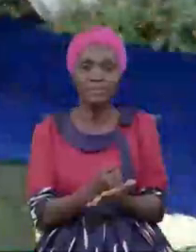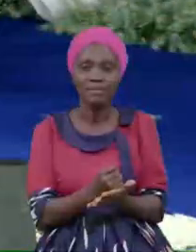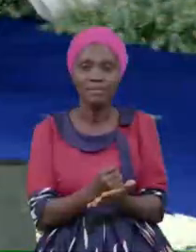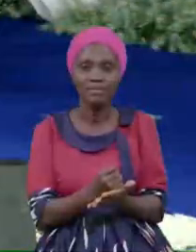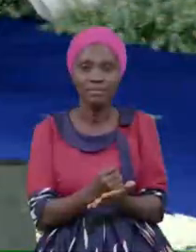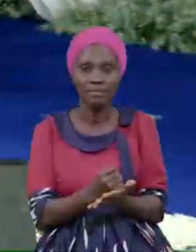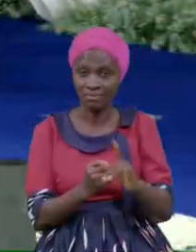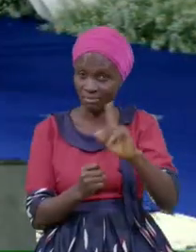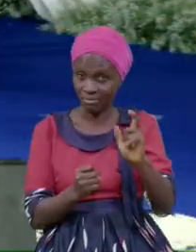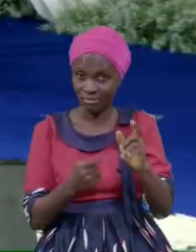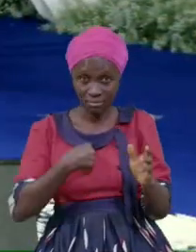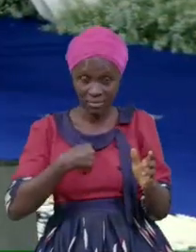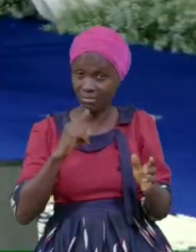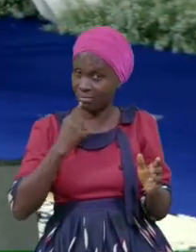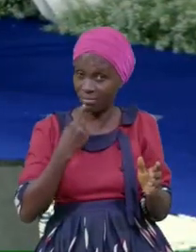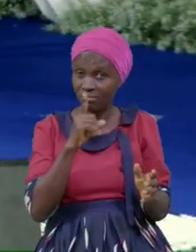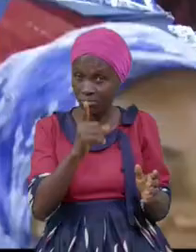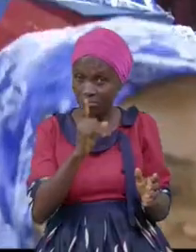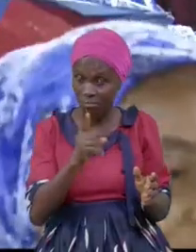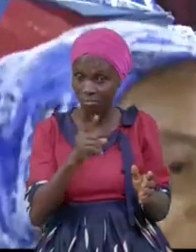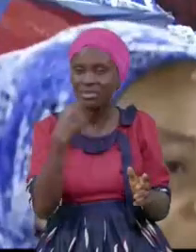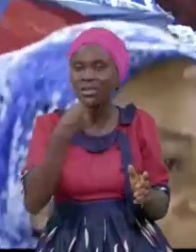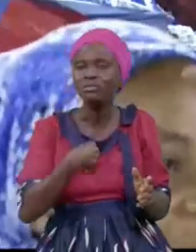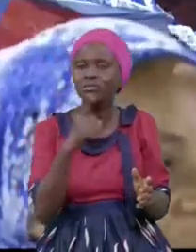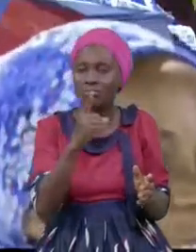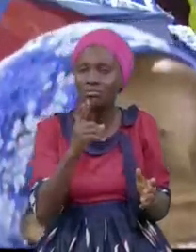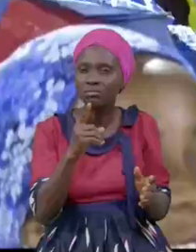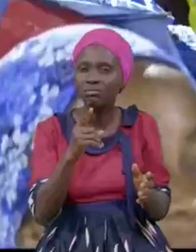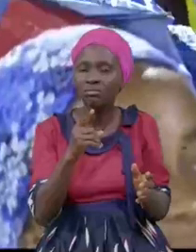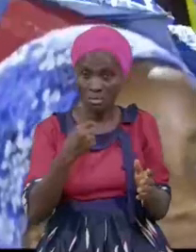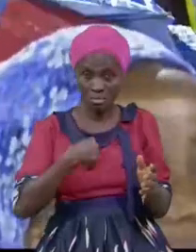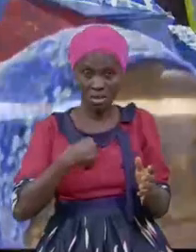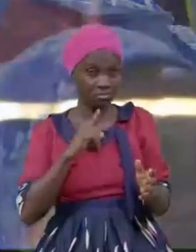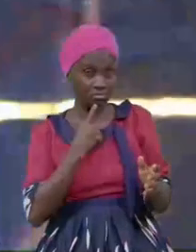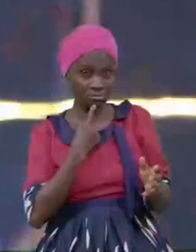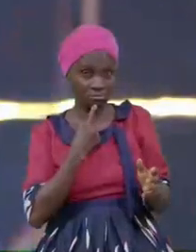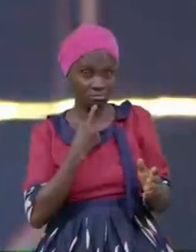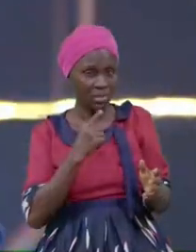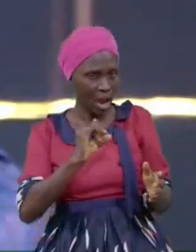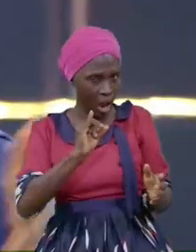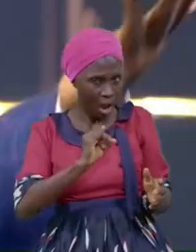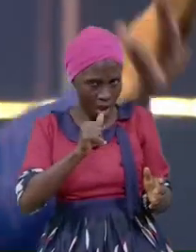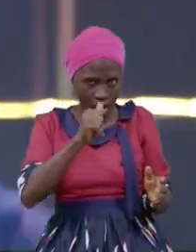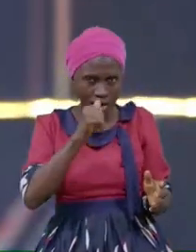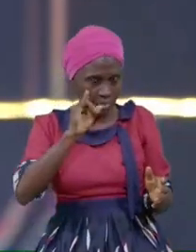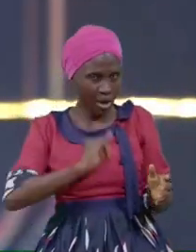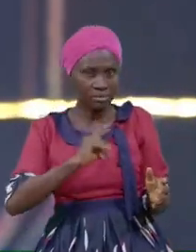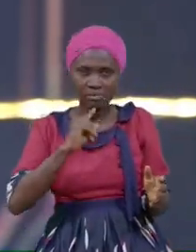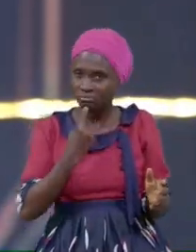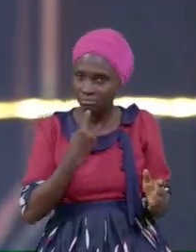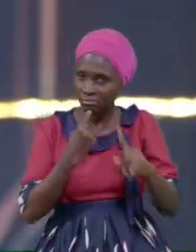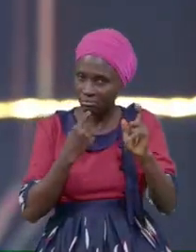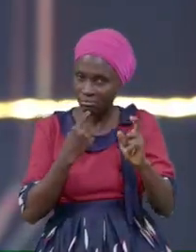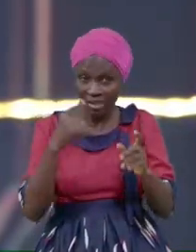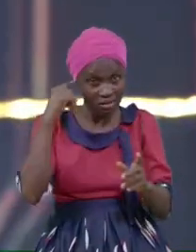Est-ce que je suis zélé? Dites-moi la vérité, non? Est-ce que je suis zélé pour